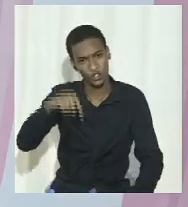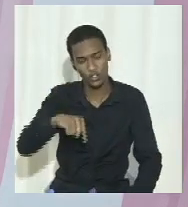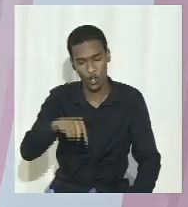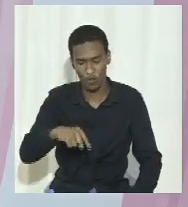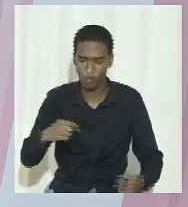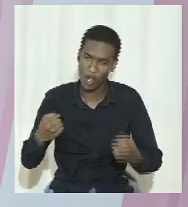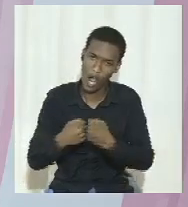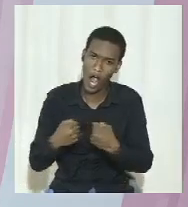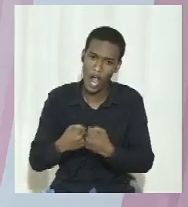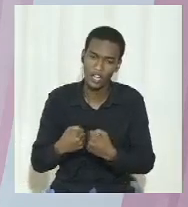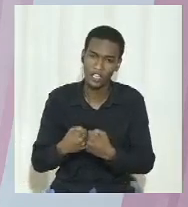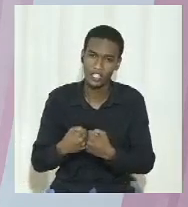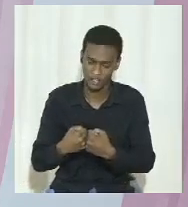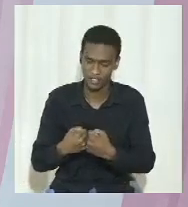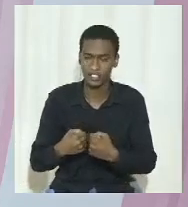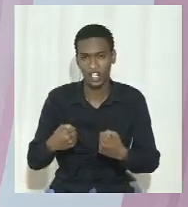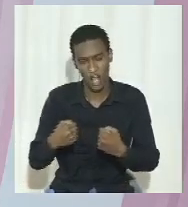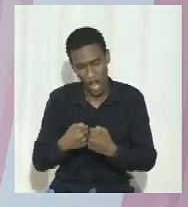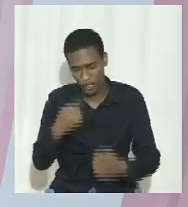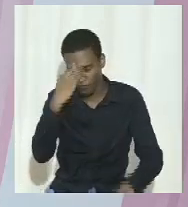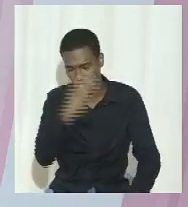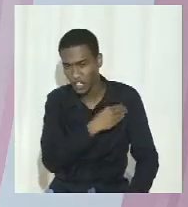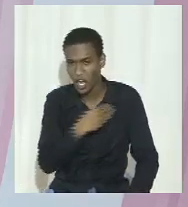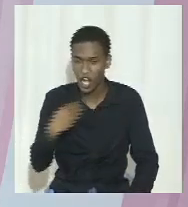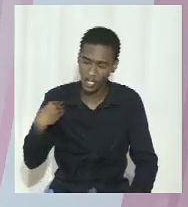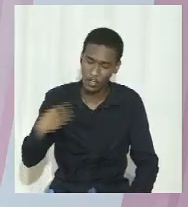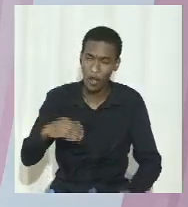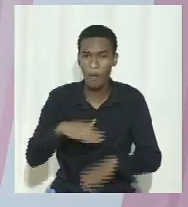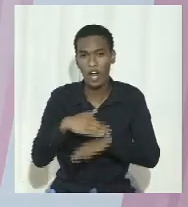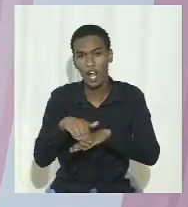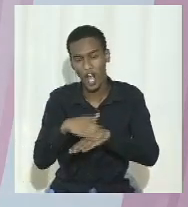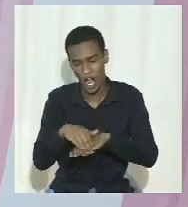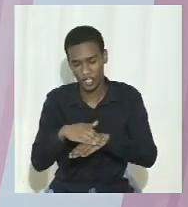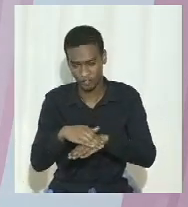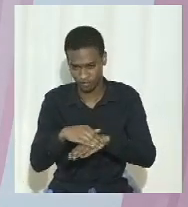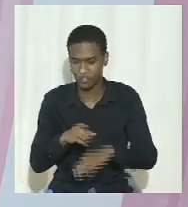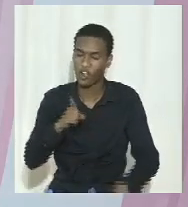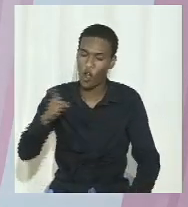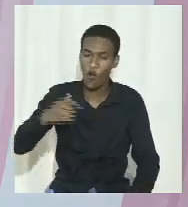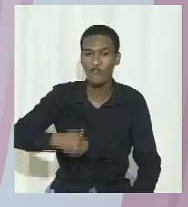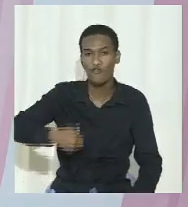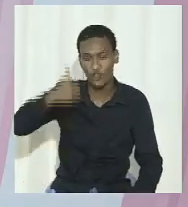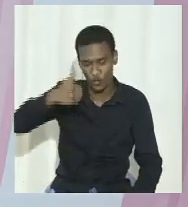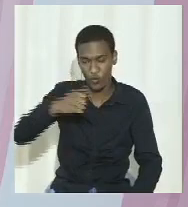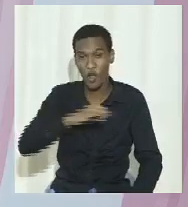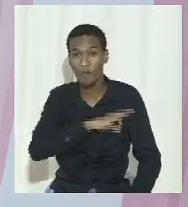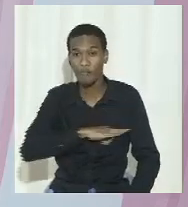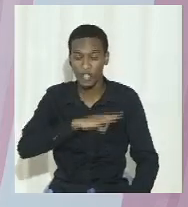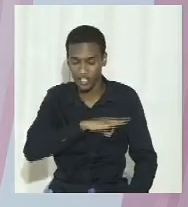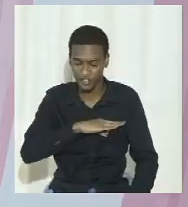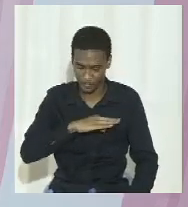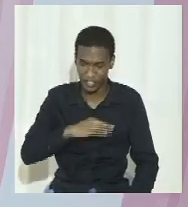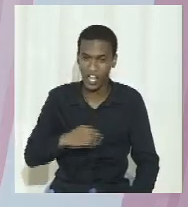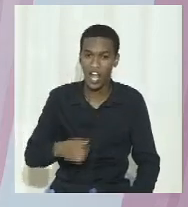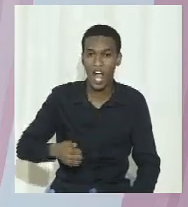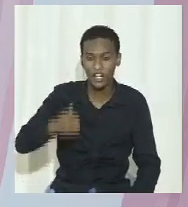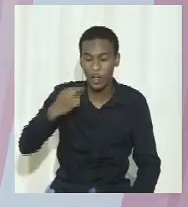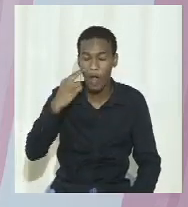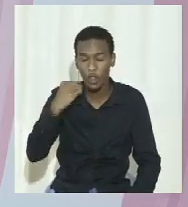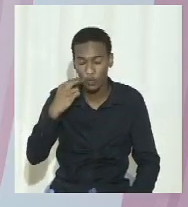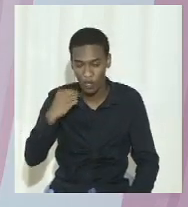ataon'ny fitondram-panjakana malagasy izay tarehan'ny filoham-pirenena moa izany Andriamatoandry